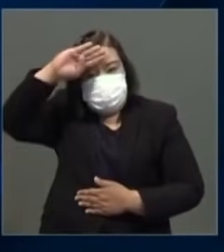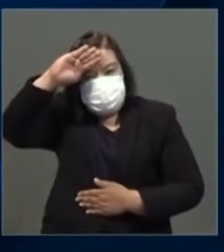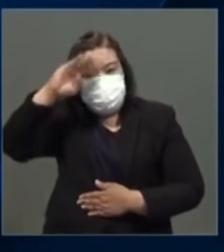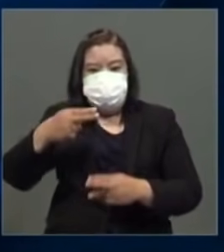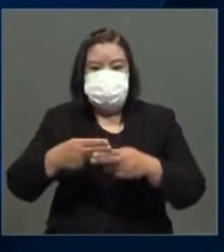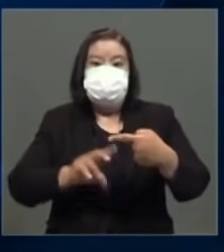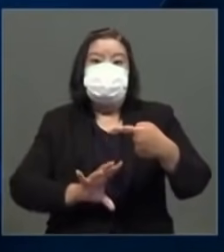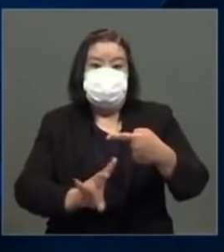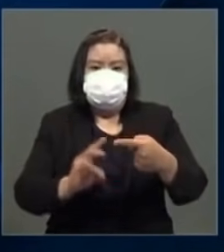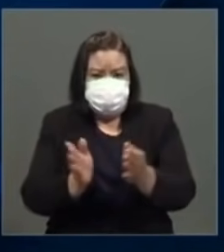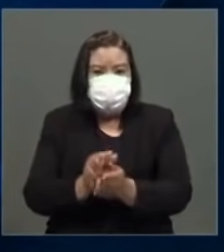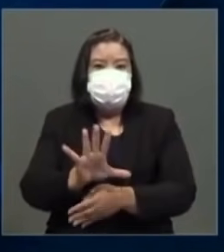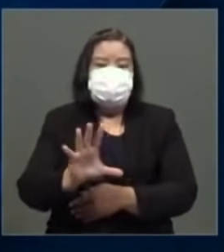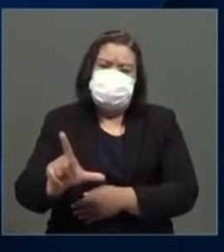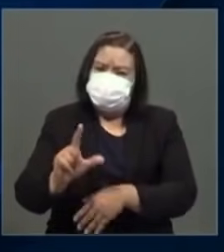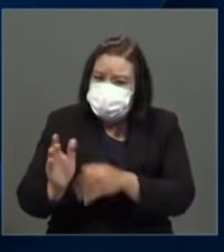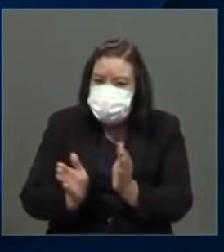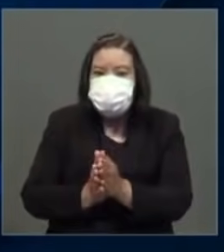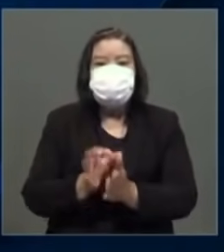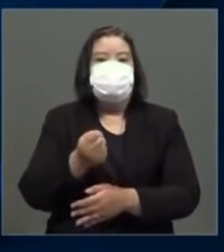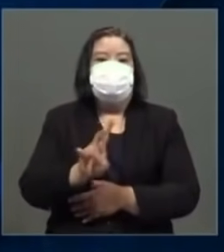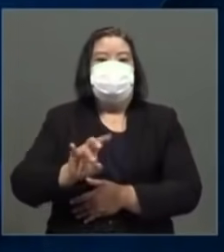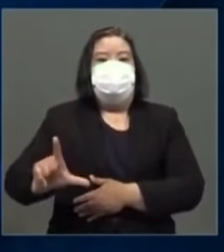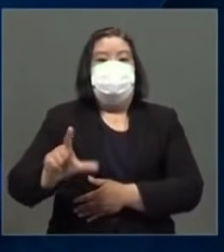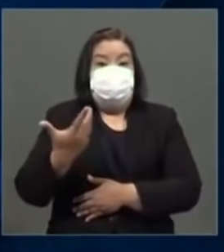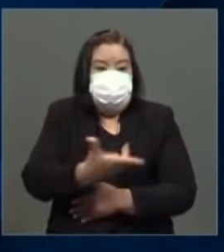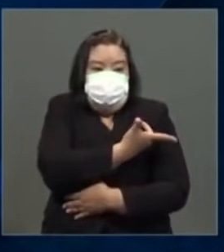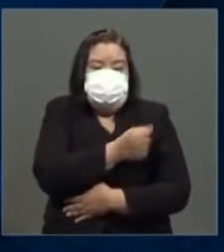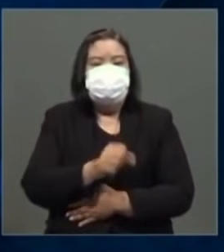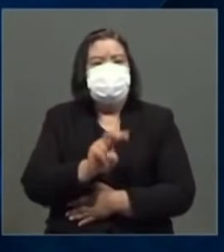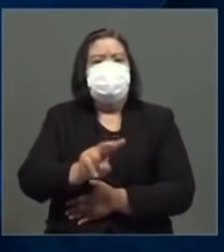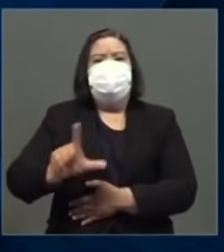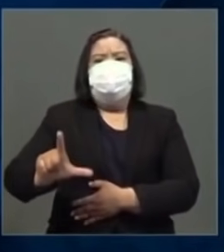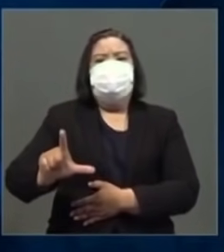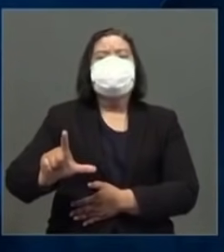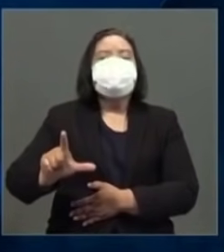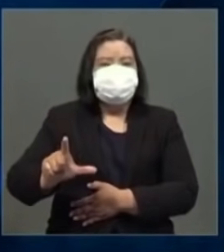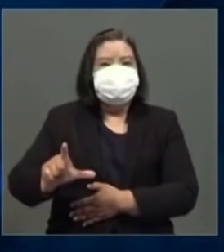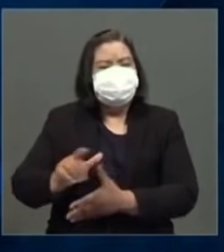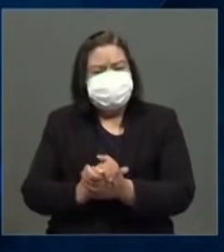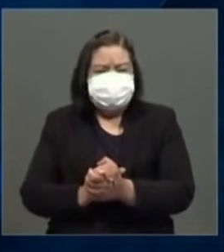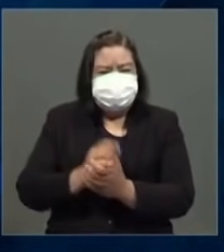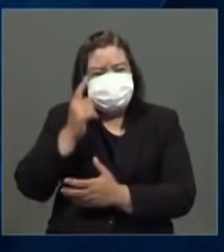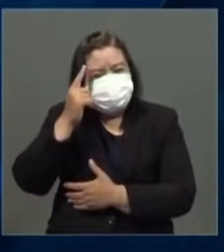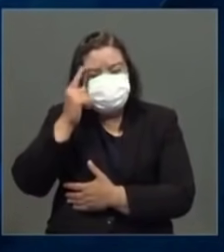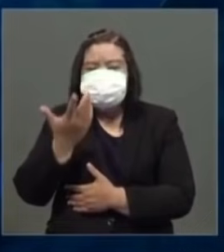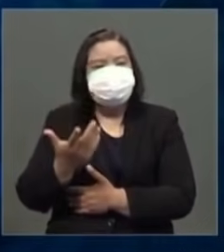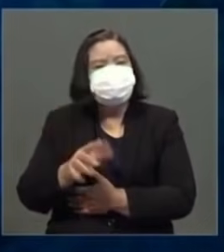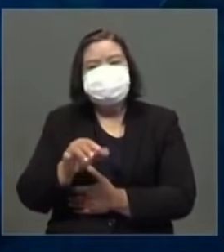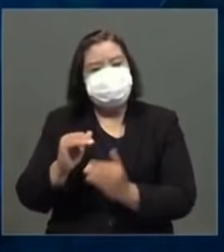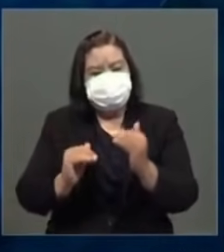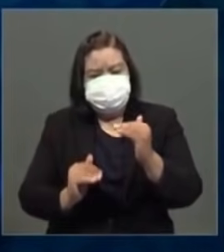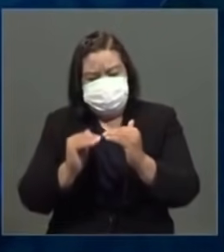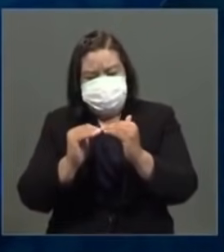ล้านกว่ารวมๆแล้วประมาณ17ล้านฉีดไปได้ประมาณ2ล้านนิดๆเท่านั้นซึ่งถือว่ายังต่ำมากต้อง